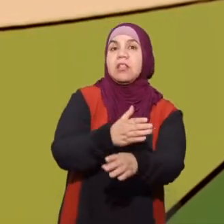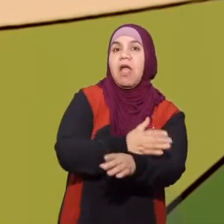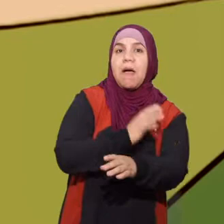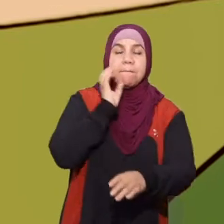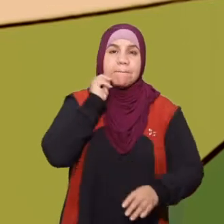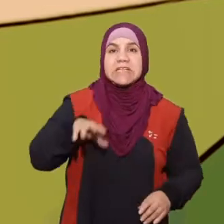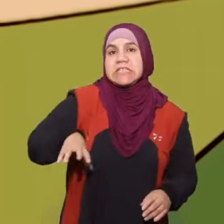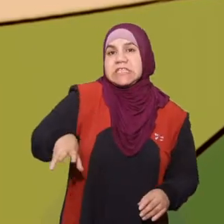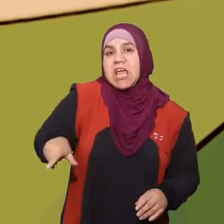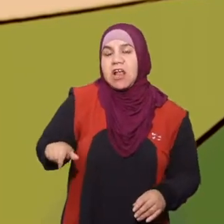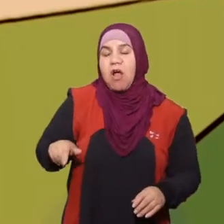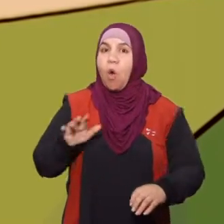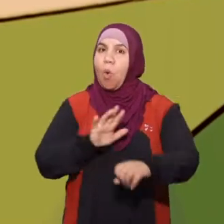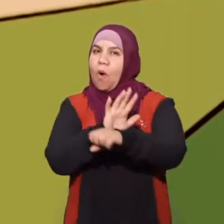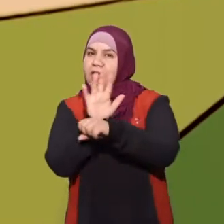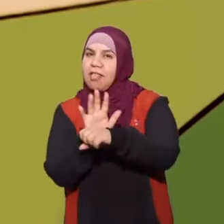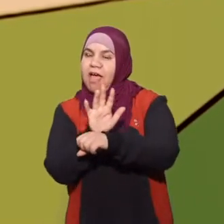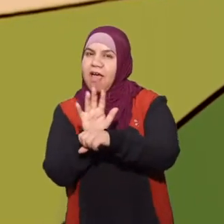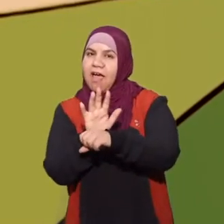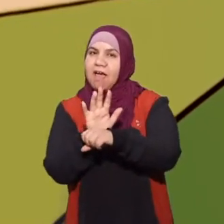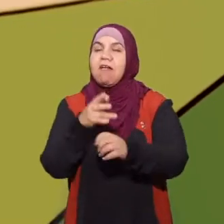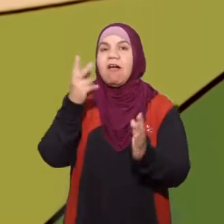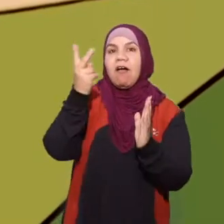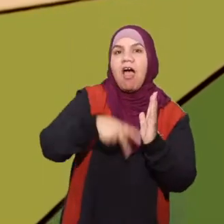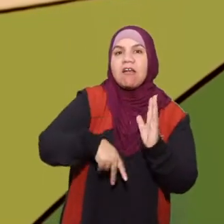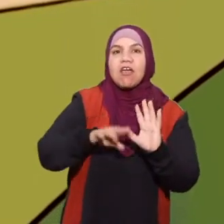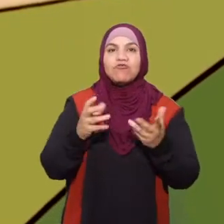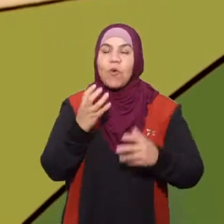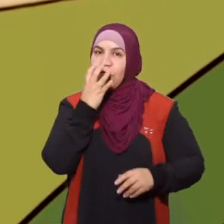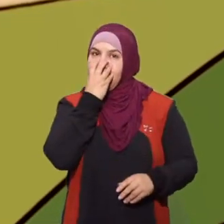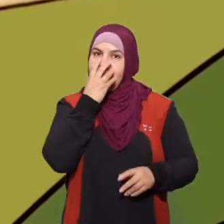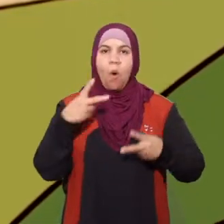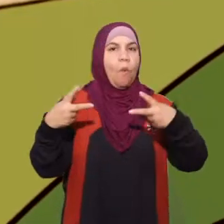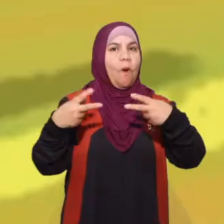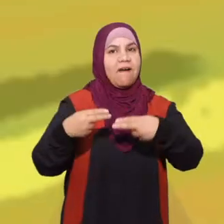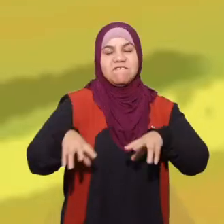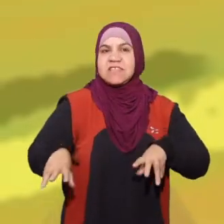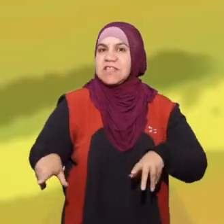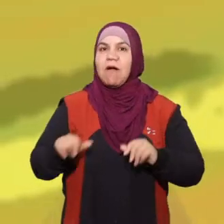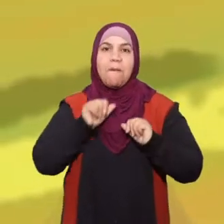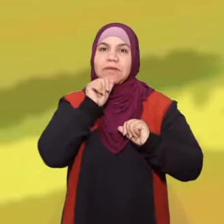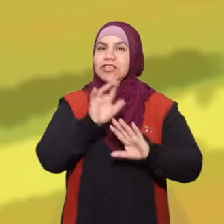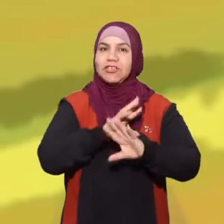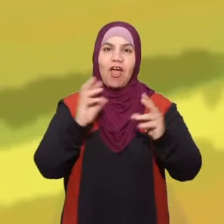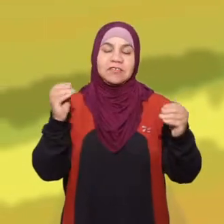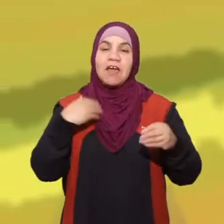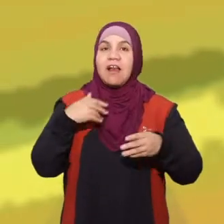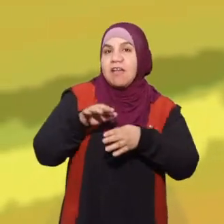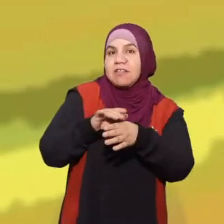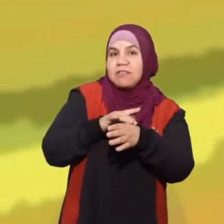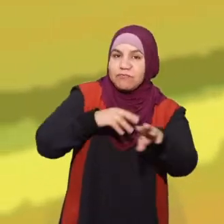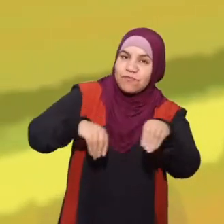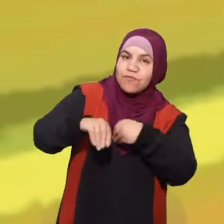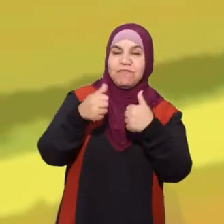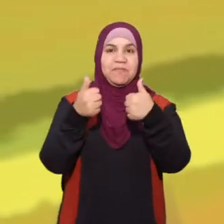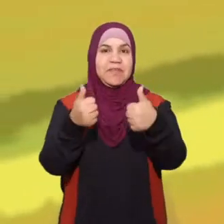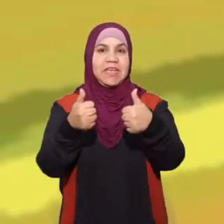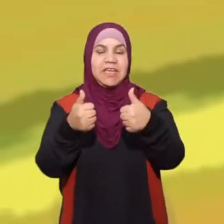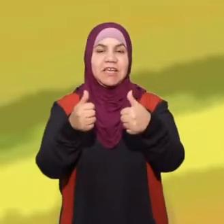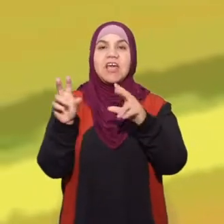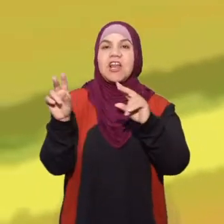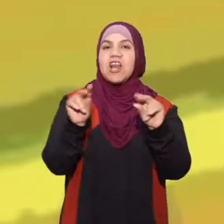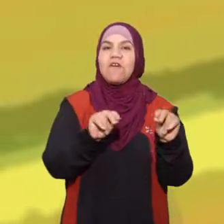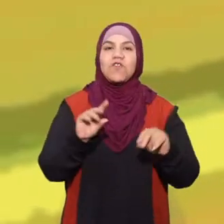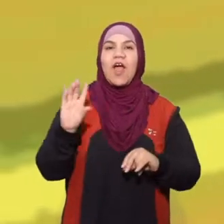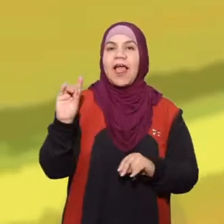تعب من السرقة والخداع، فقرر أن يتوقف عن السرقة وأن يصير حيواناً أليفاً